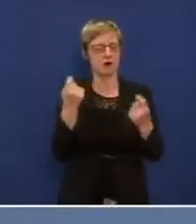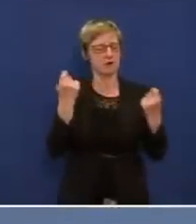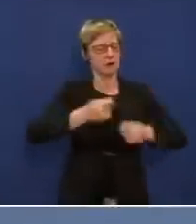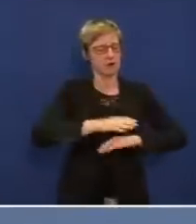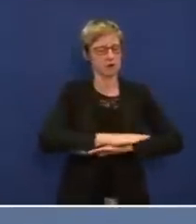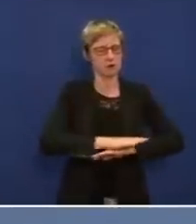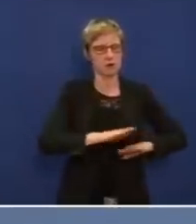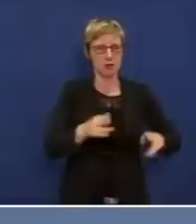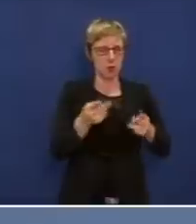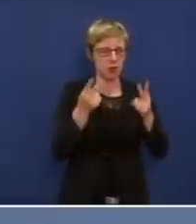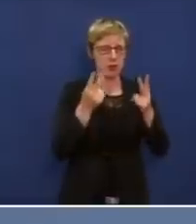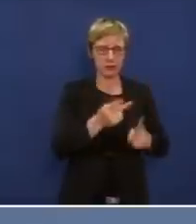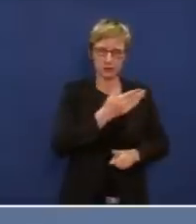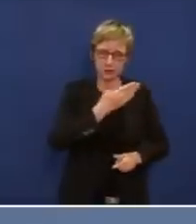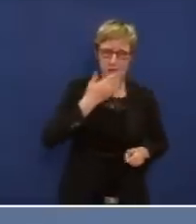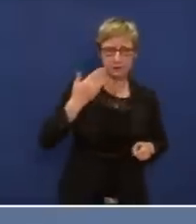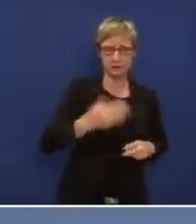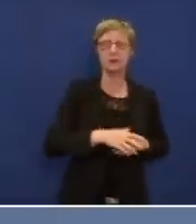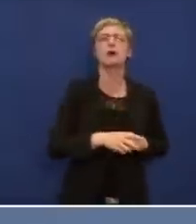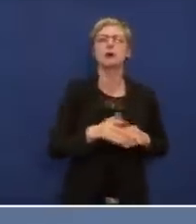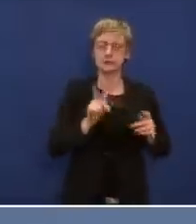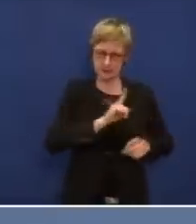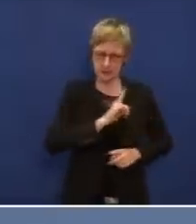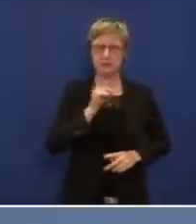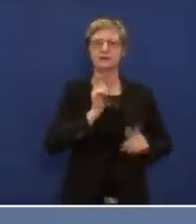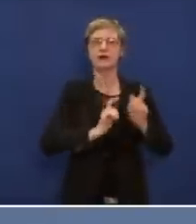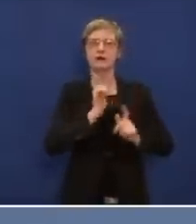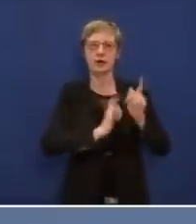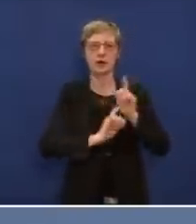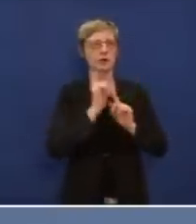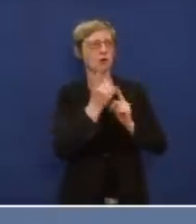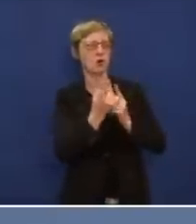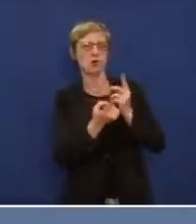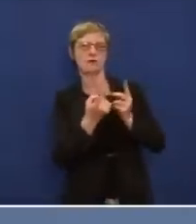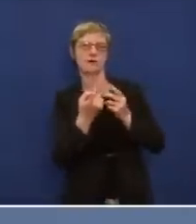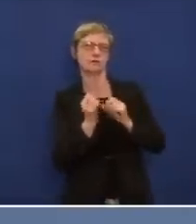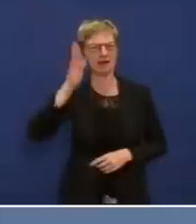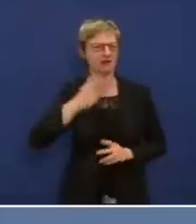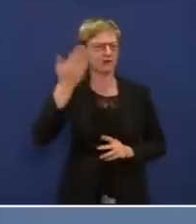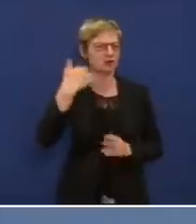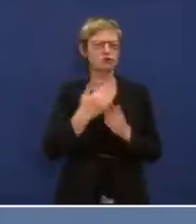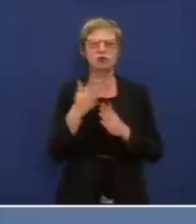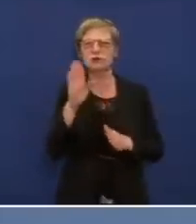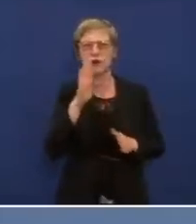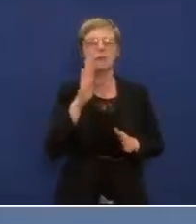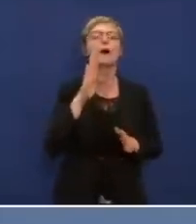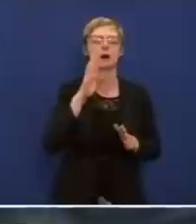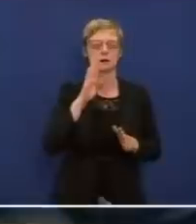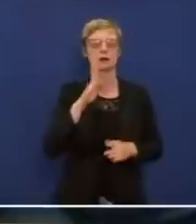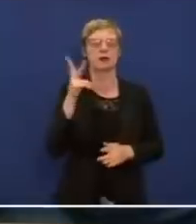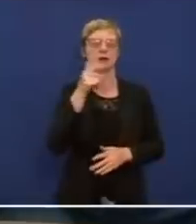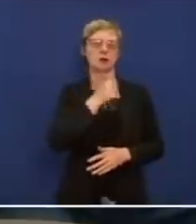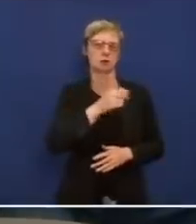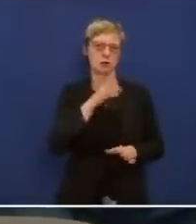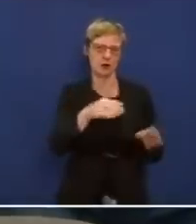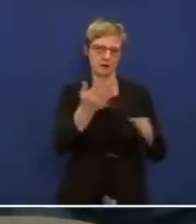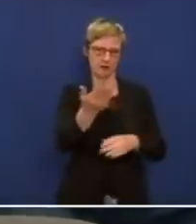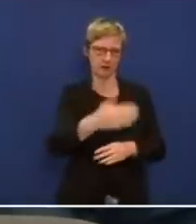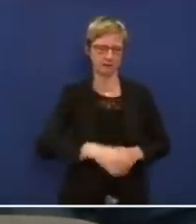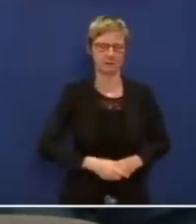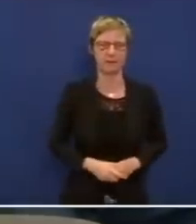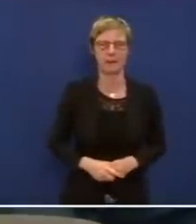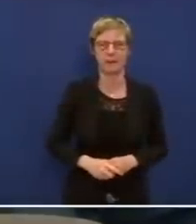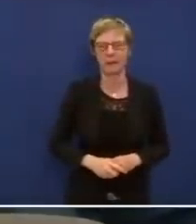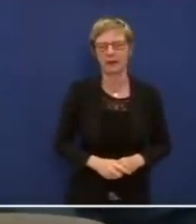Israel hat das Recht, sich im Rahmen der Selbstverteidigung gegen diese Angriffe zu wehren. Herr Jugend, starten wir da.